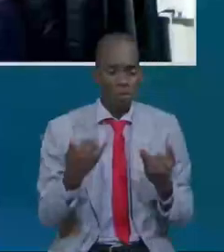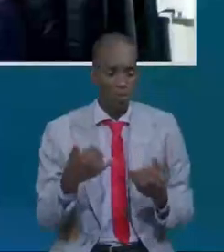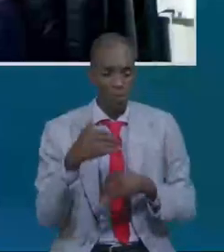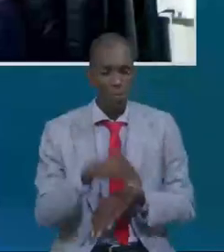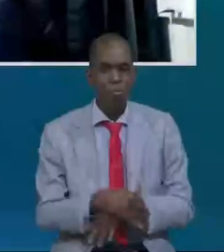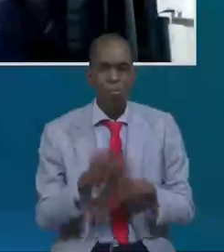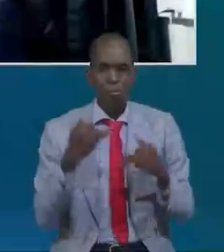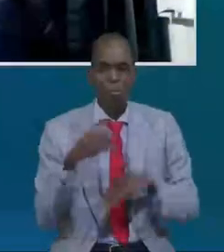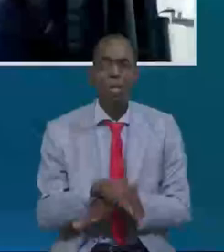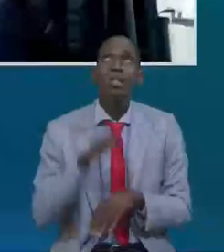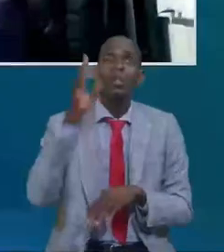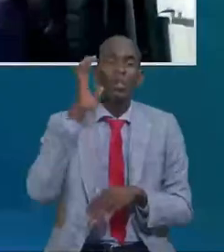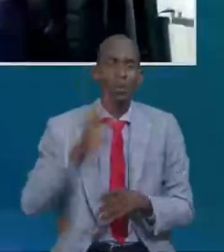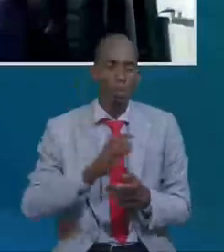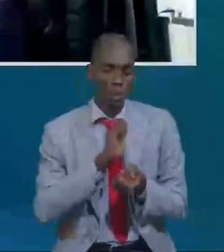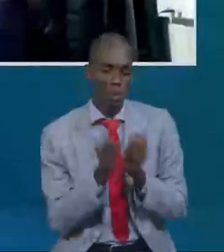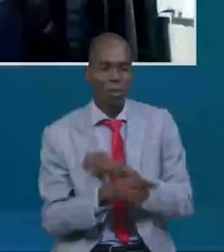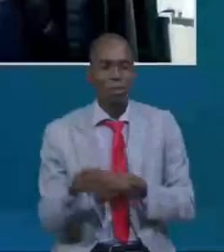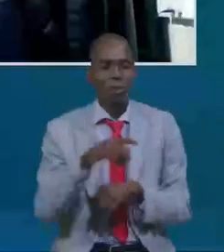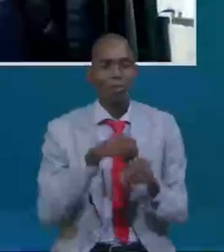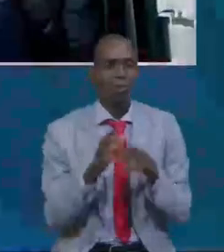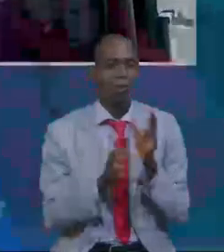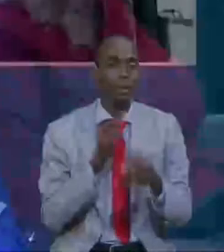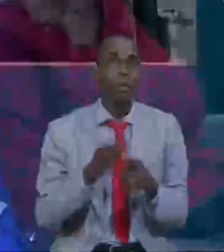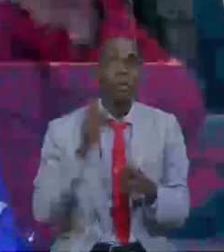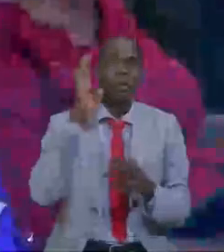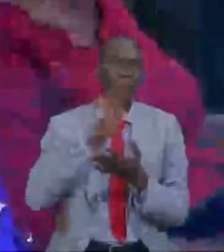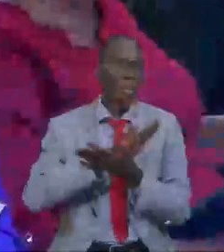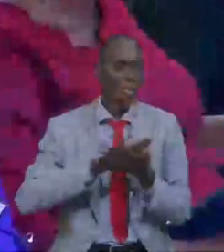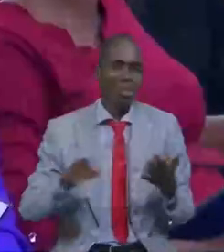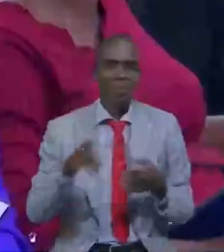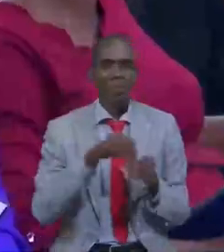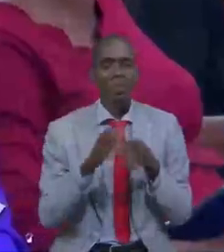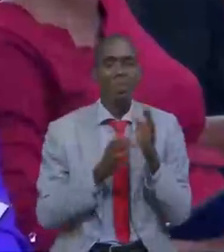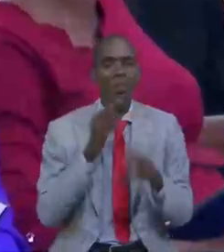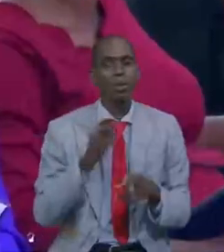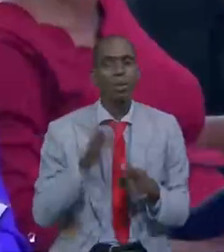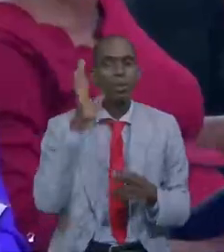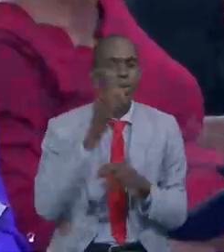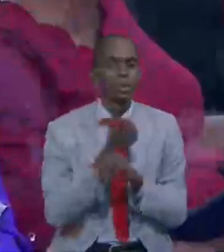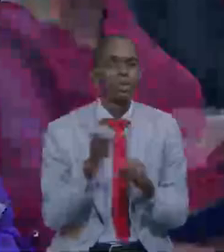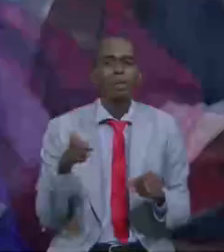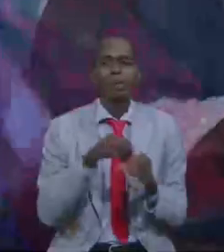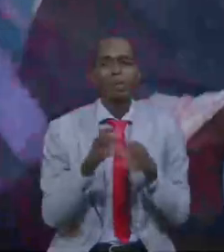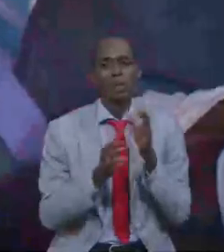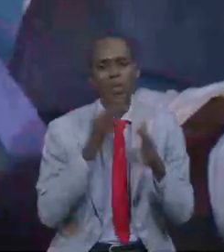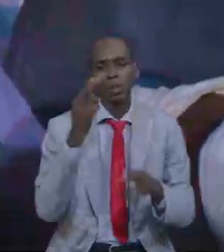purger, il va te purifier, il va te sauver. Verset 10,